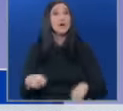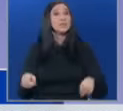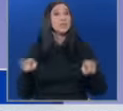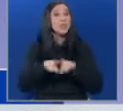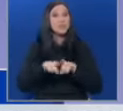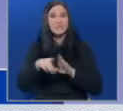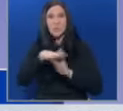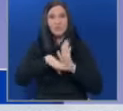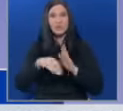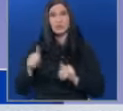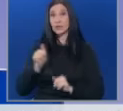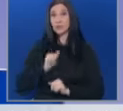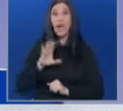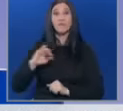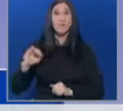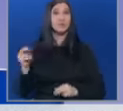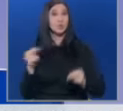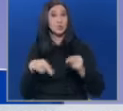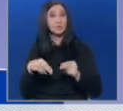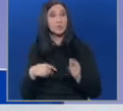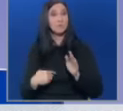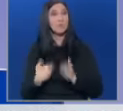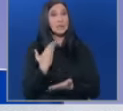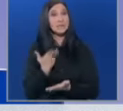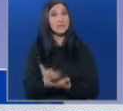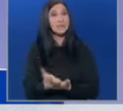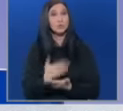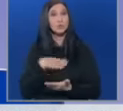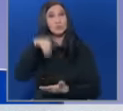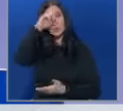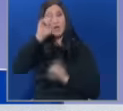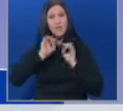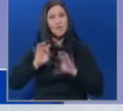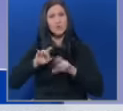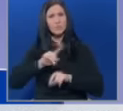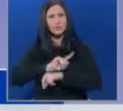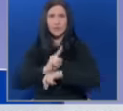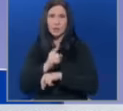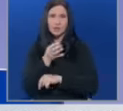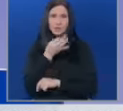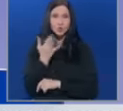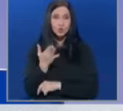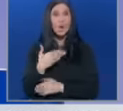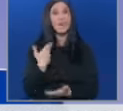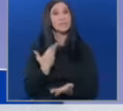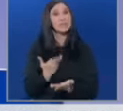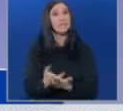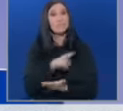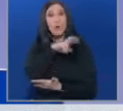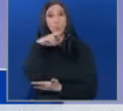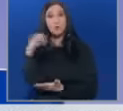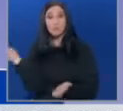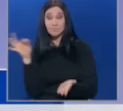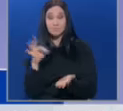с правилата за сигурността в Европейската комисия, представителството ни в София ни информира веднага за случилото се. Представители на полицията